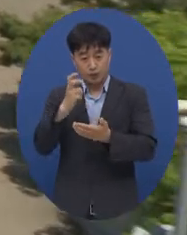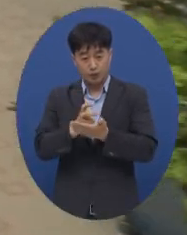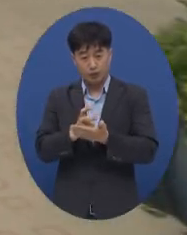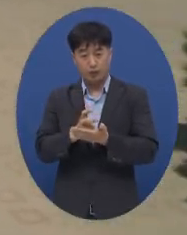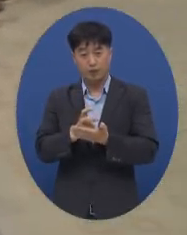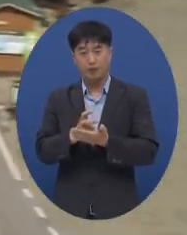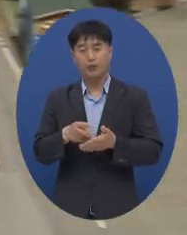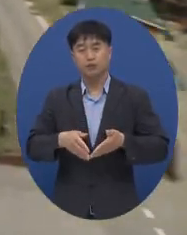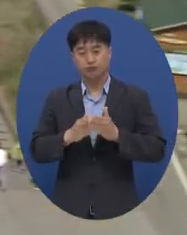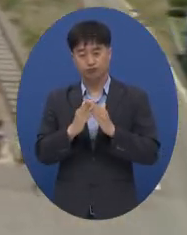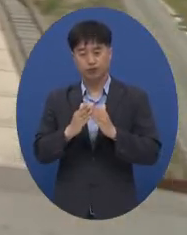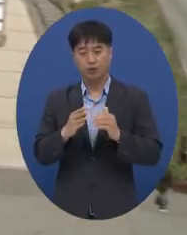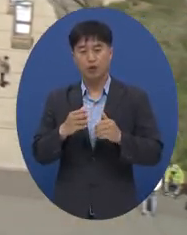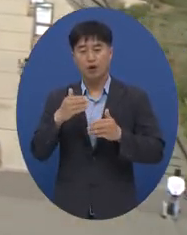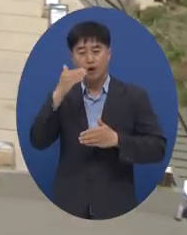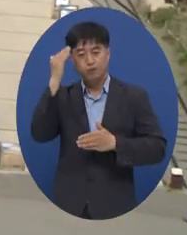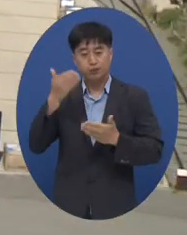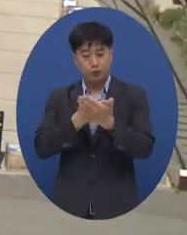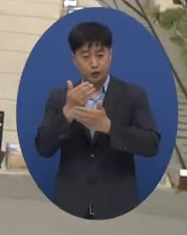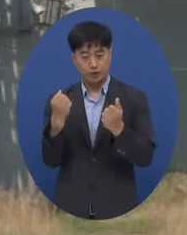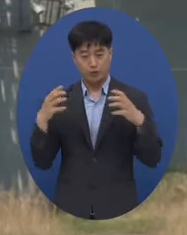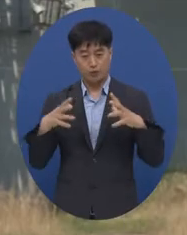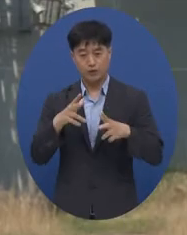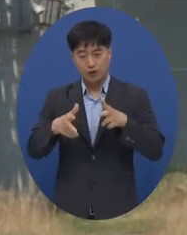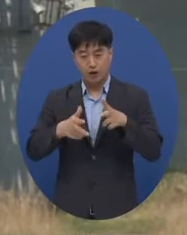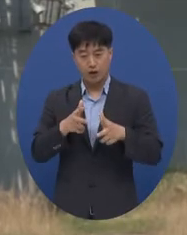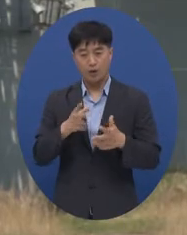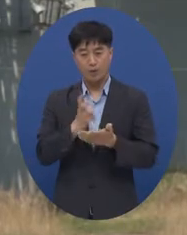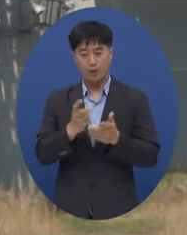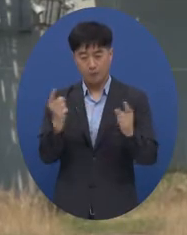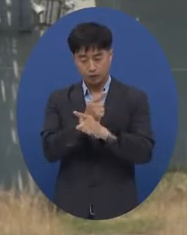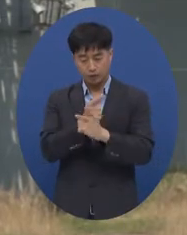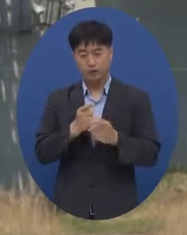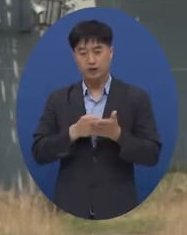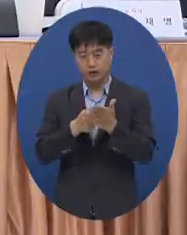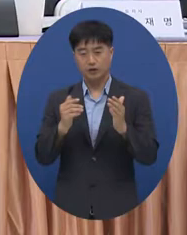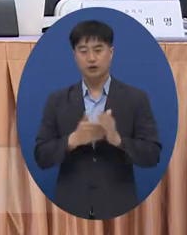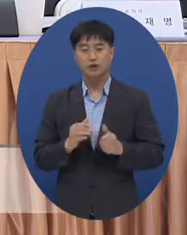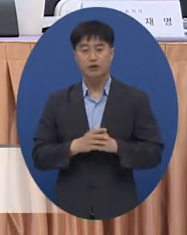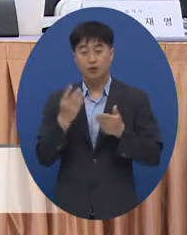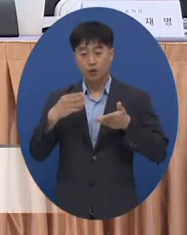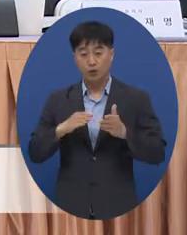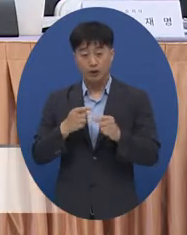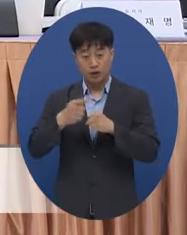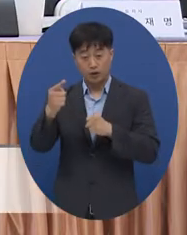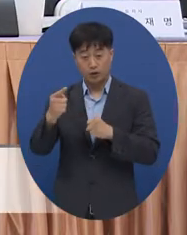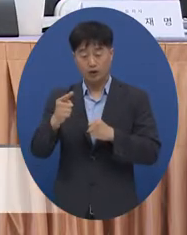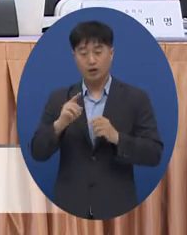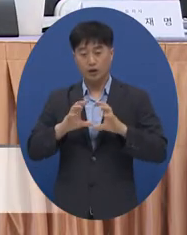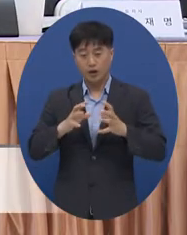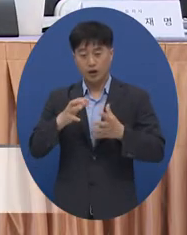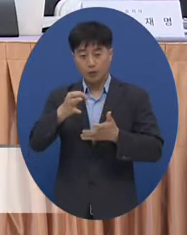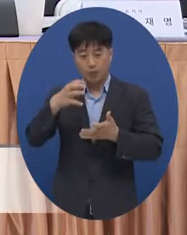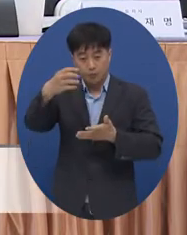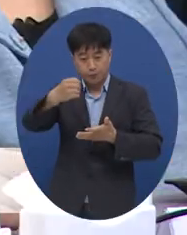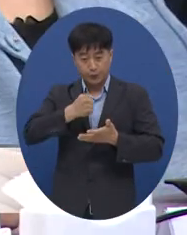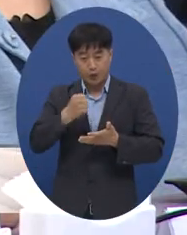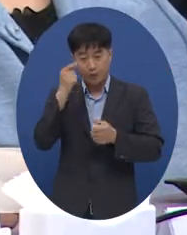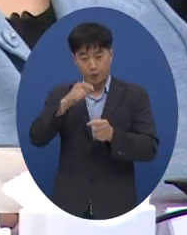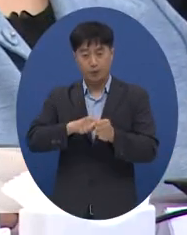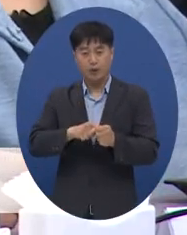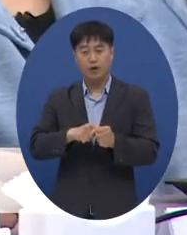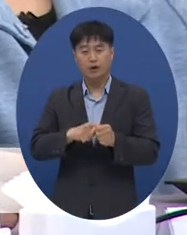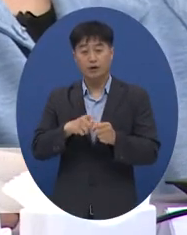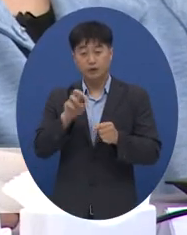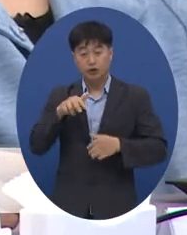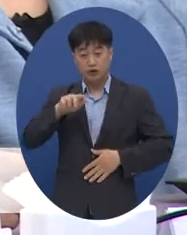통일경제특구 조속 입법 추진과 남북교류협력사업 제도 개선 등이 제시됐습니다. 경기도의 내년도 국비 확보 목표액은 민선